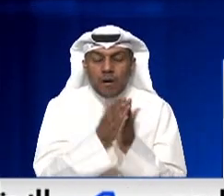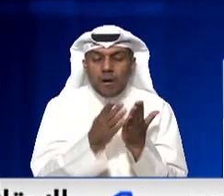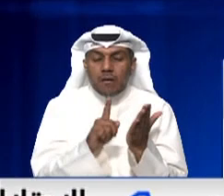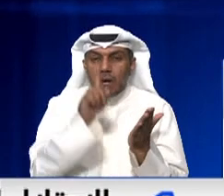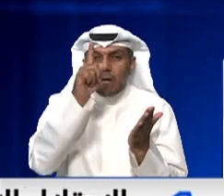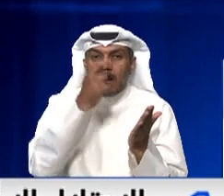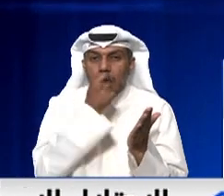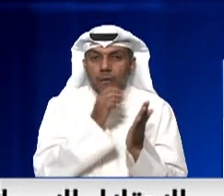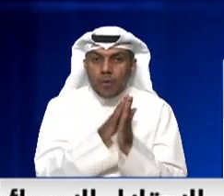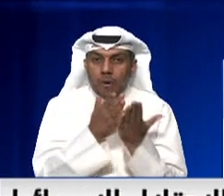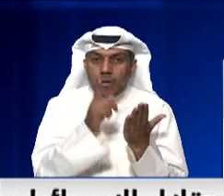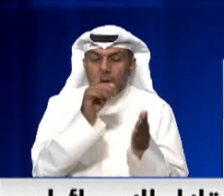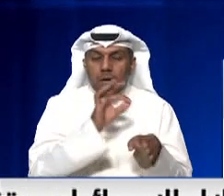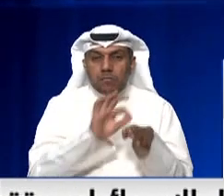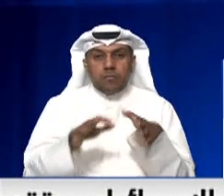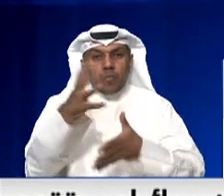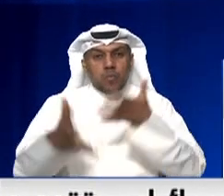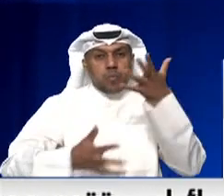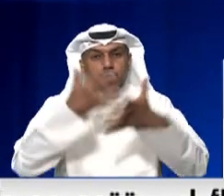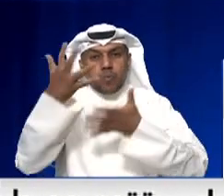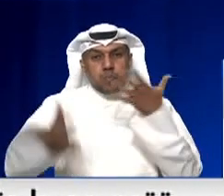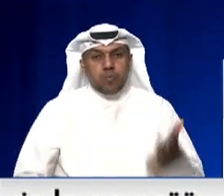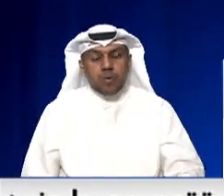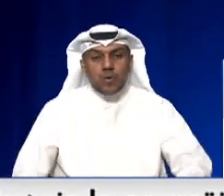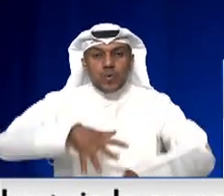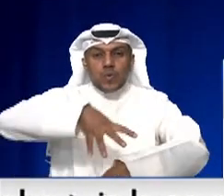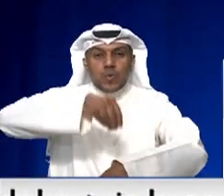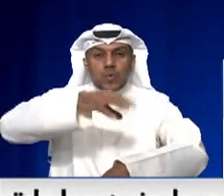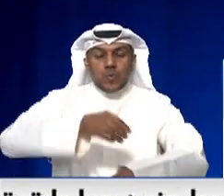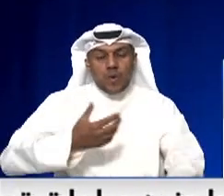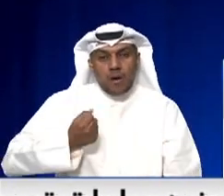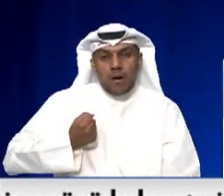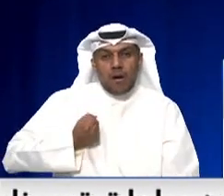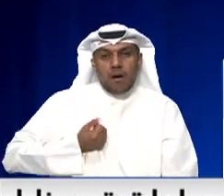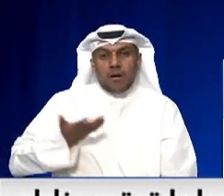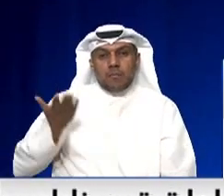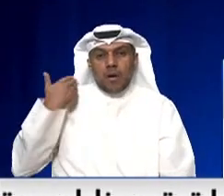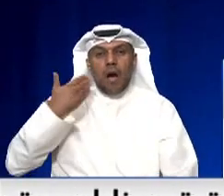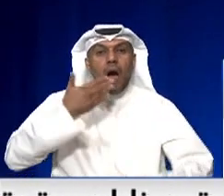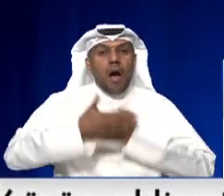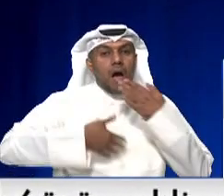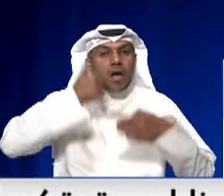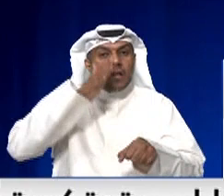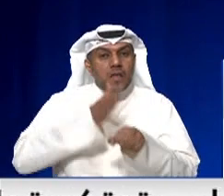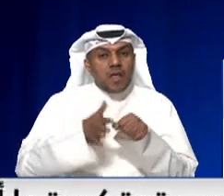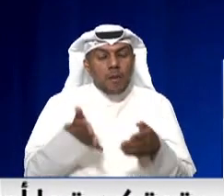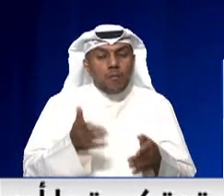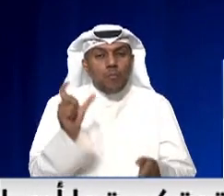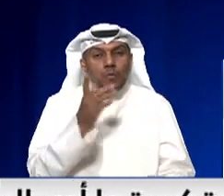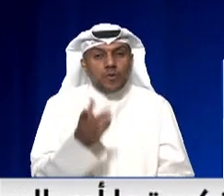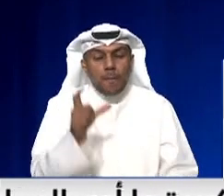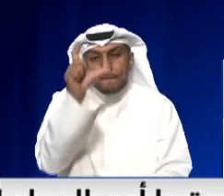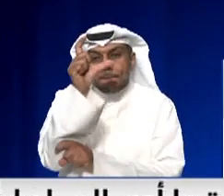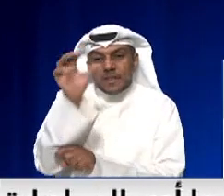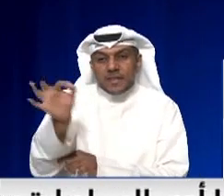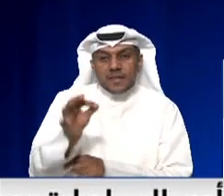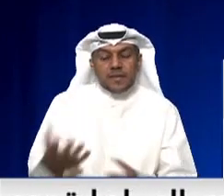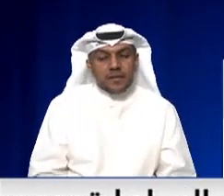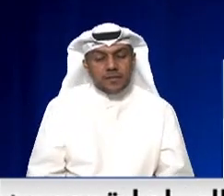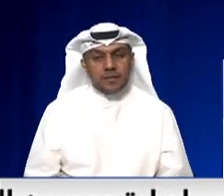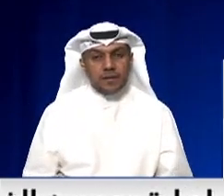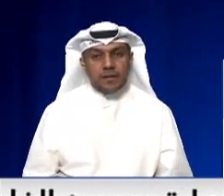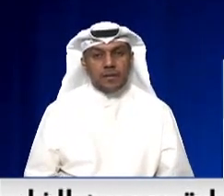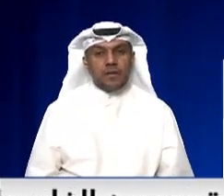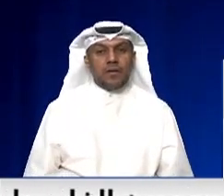في العاصمه السويديه ستوكهولم يوم الاربعاء الماضي وقالت الوزاره في بيان لها ان نائب وزير